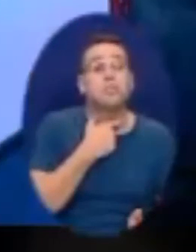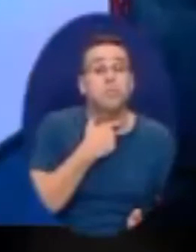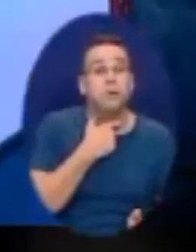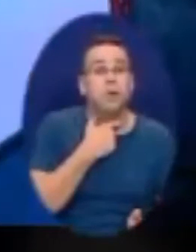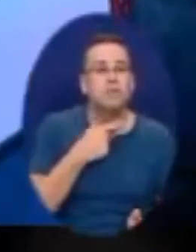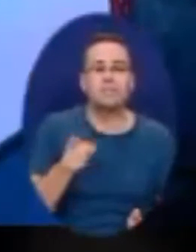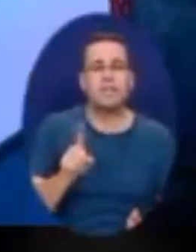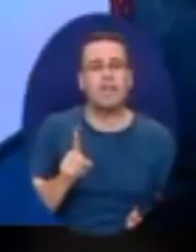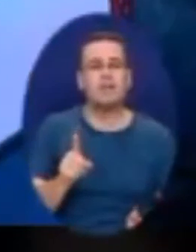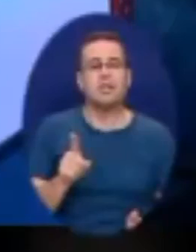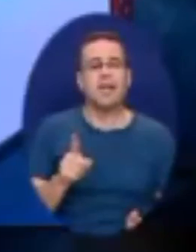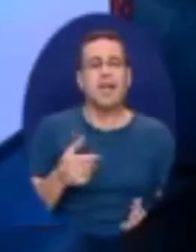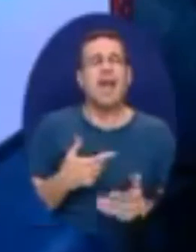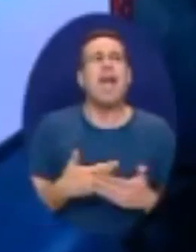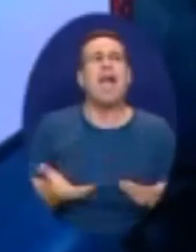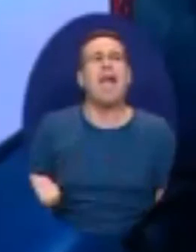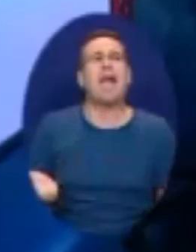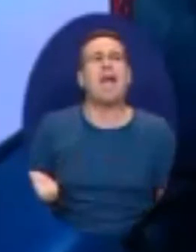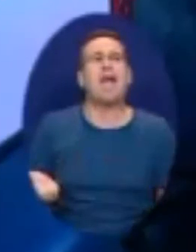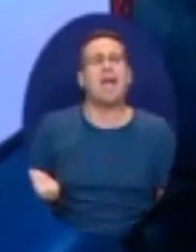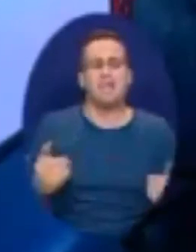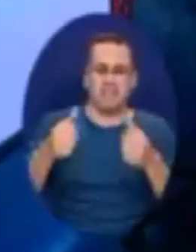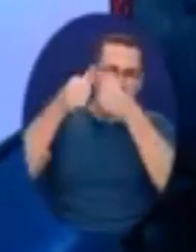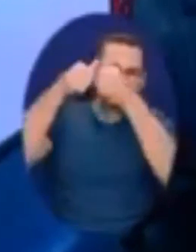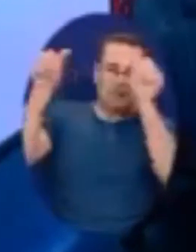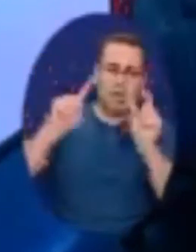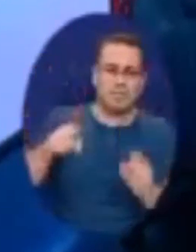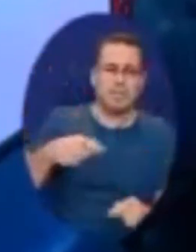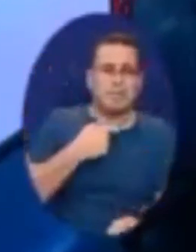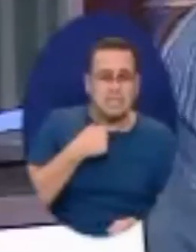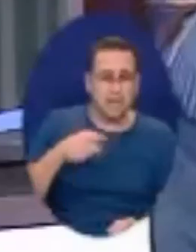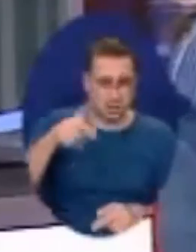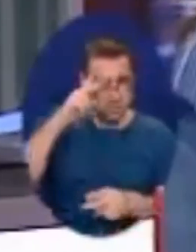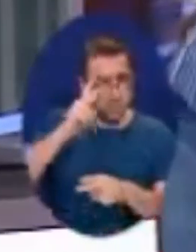לא מה, אין על זה שום סטיגמה, זה מצוקה, זה